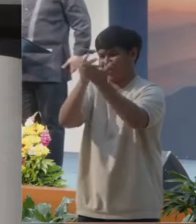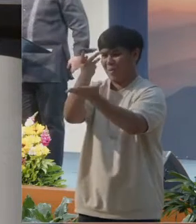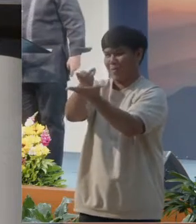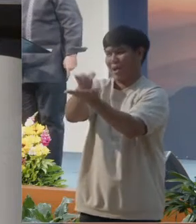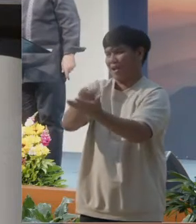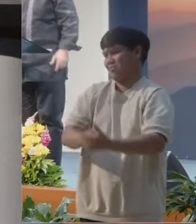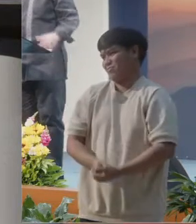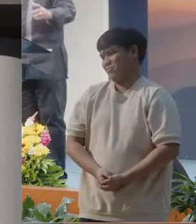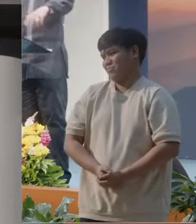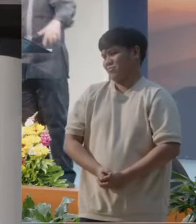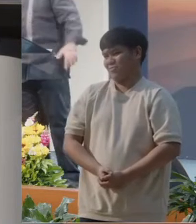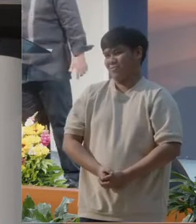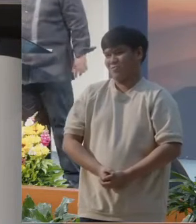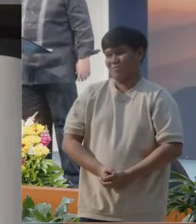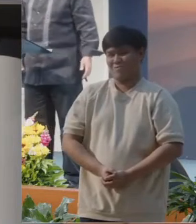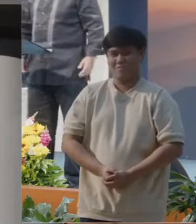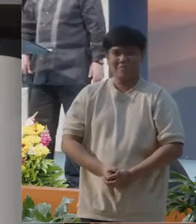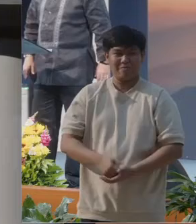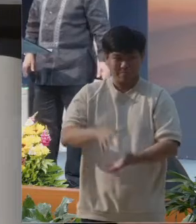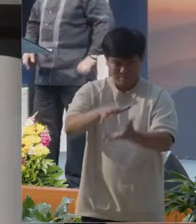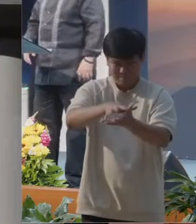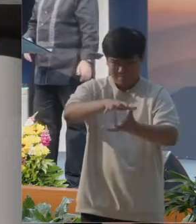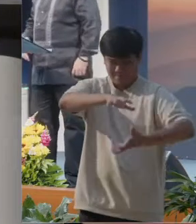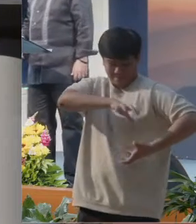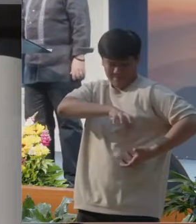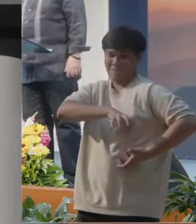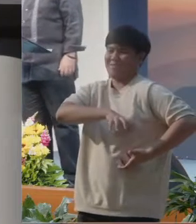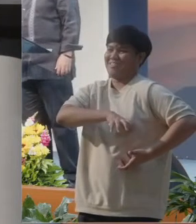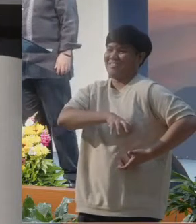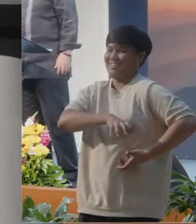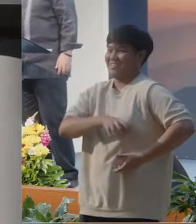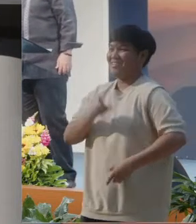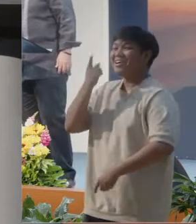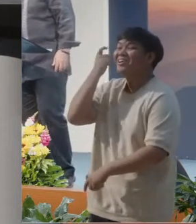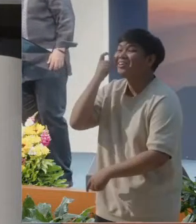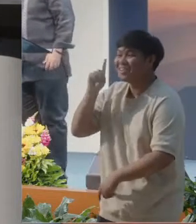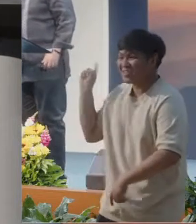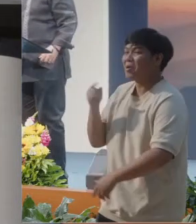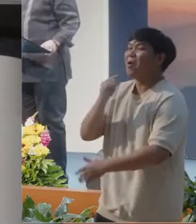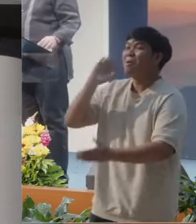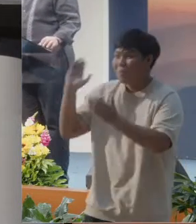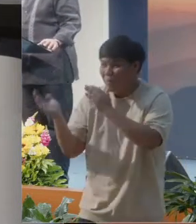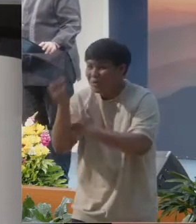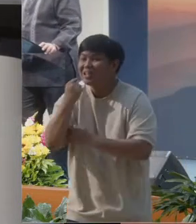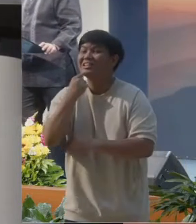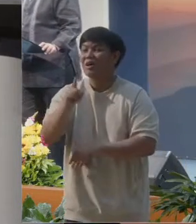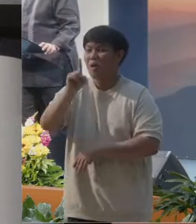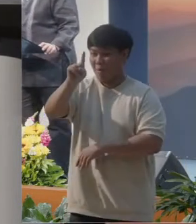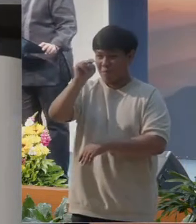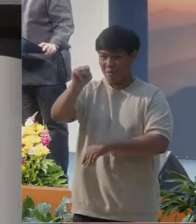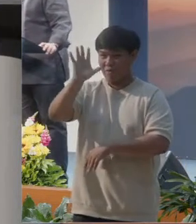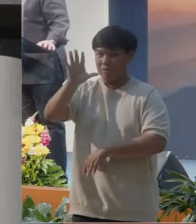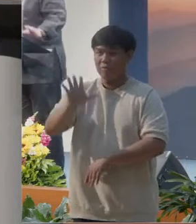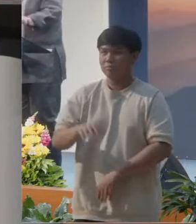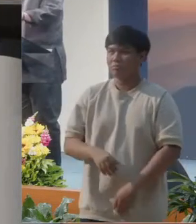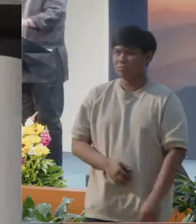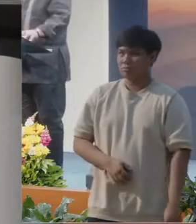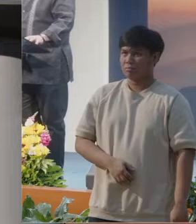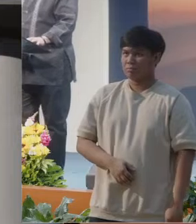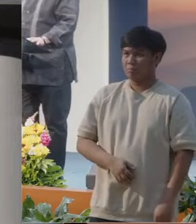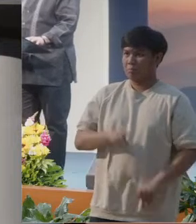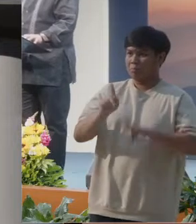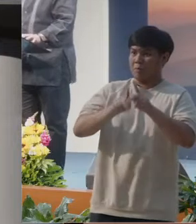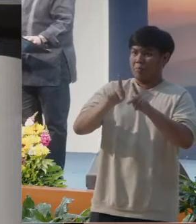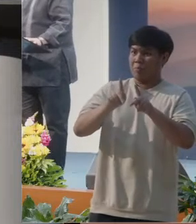bilis po ng mga bangkero dito sa ating simbahan. Kasi po kaninang umaga, nasabi ko 1.5. Sabi kaagad